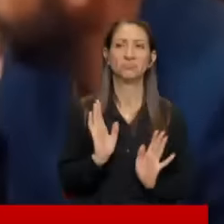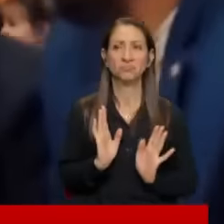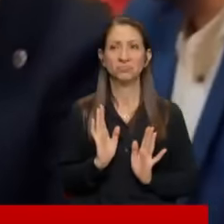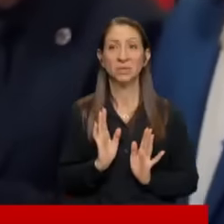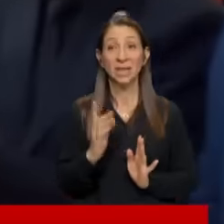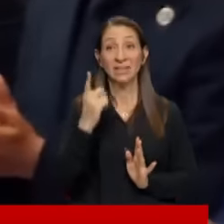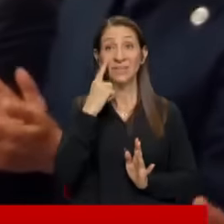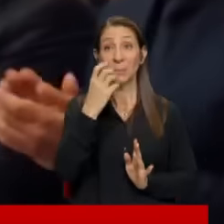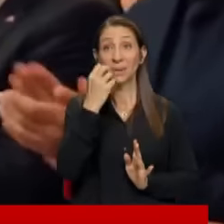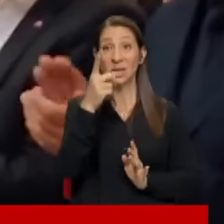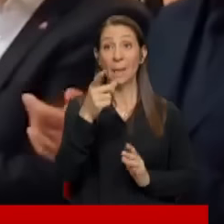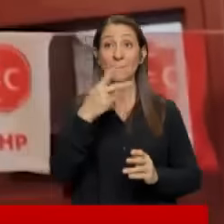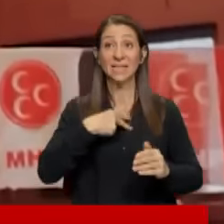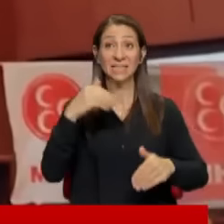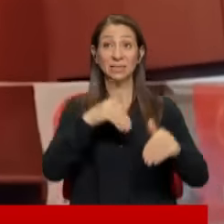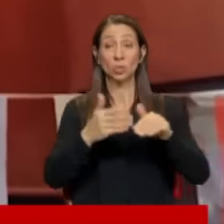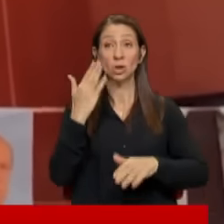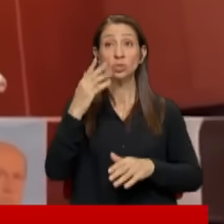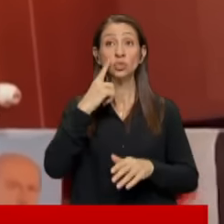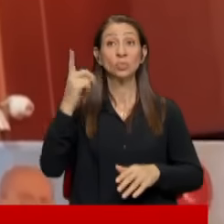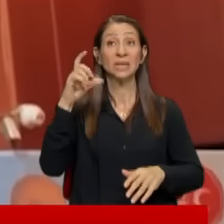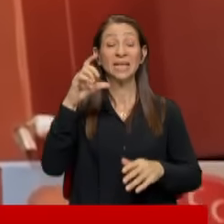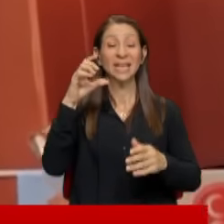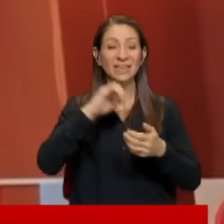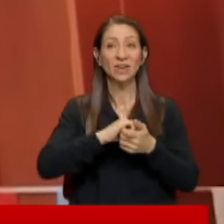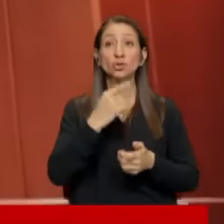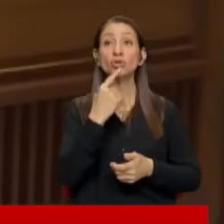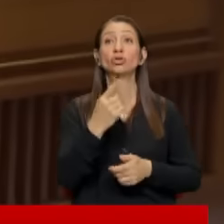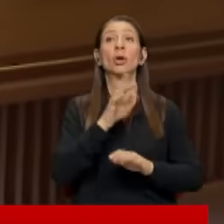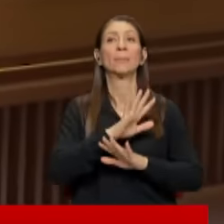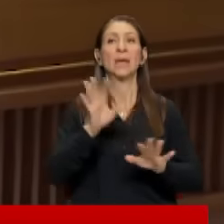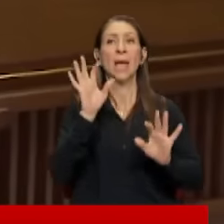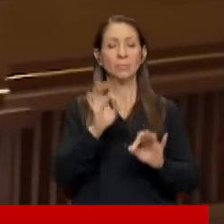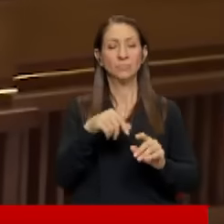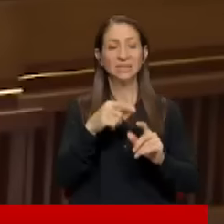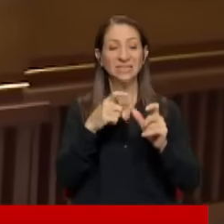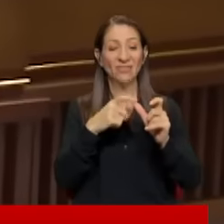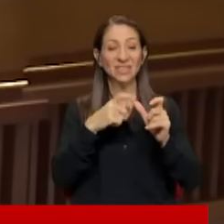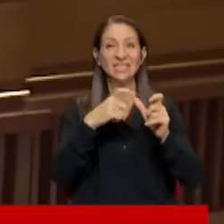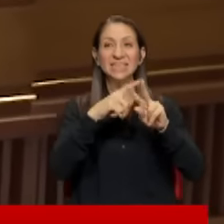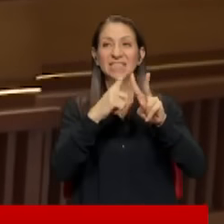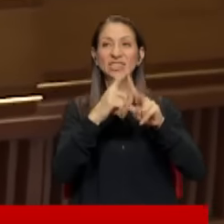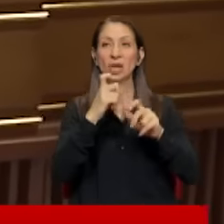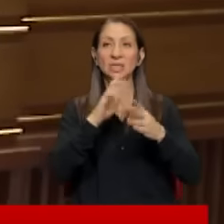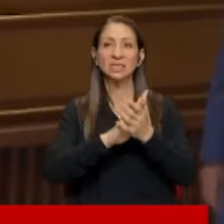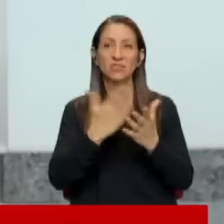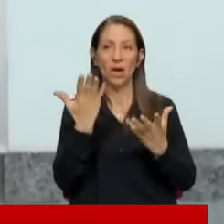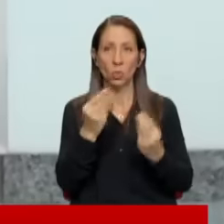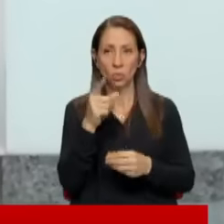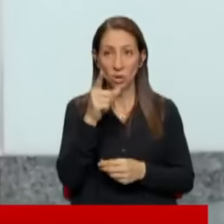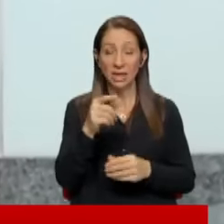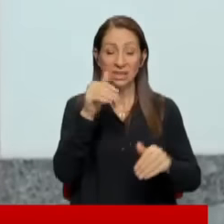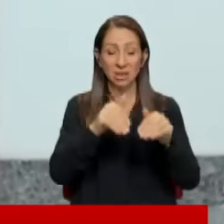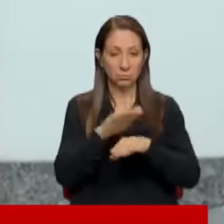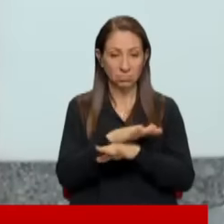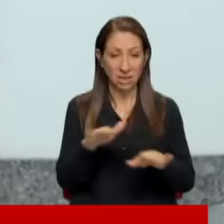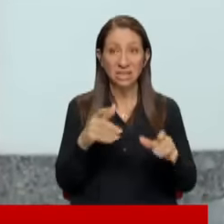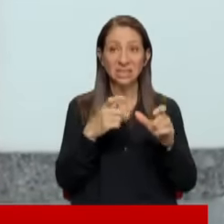kendisinindir. Devlet Bahçeli yerel seçim öncesinde Cumhur İttifakı'na söz söyletmemiş ve süreç Saffet Sancaklı'nın istifasıyla sonuçlandı. Seçim